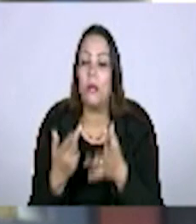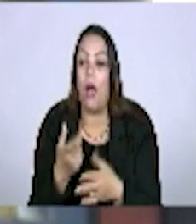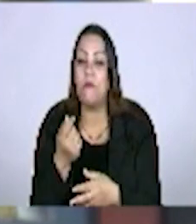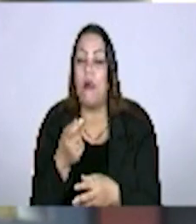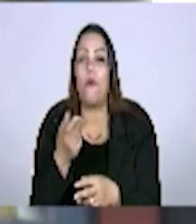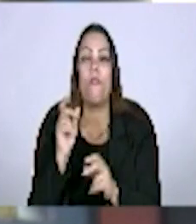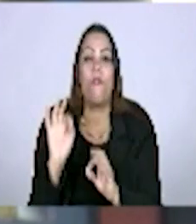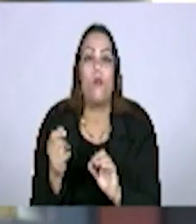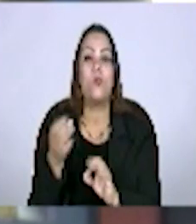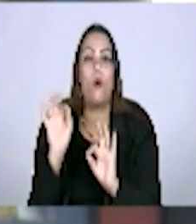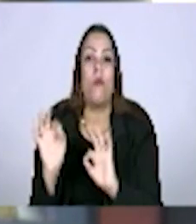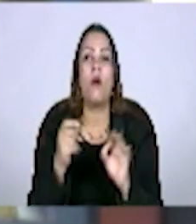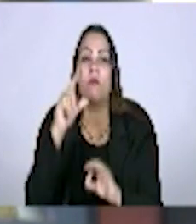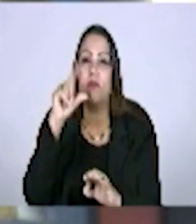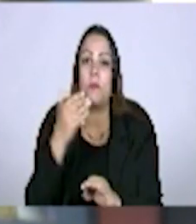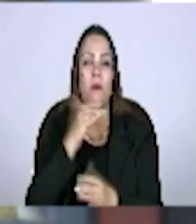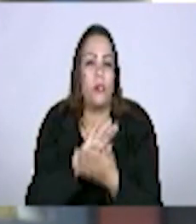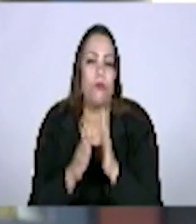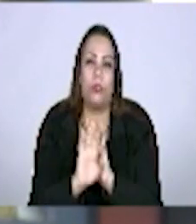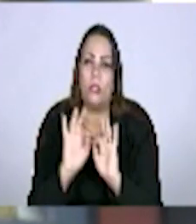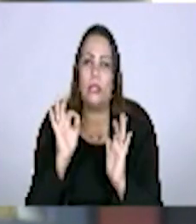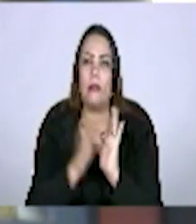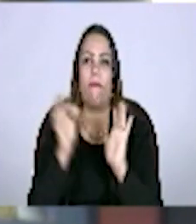الاسعار شكلها ايه لا مافيش حاجه انخفضت